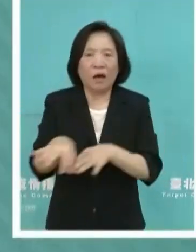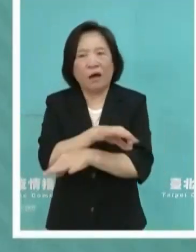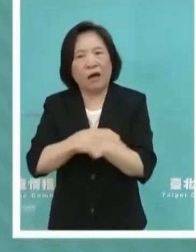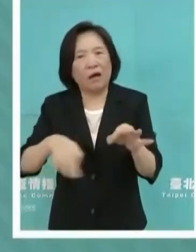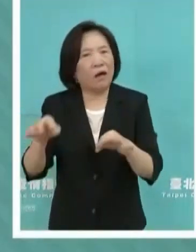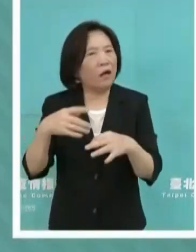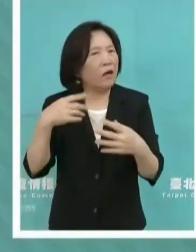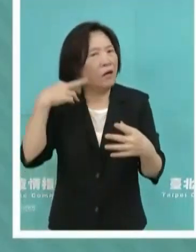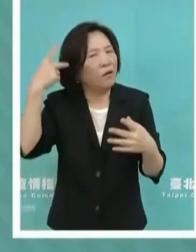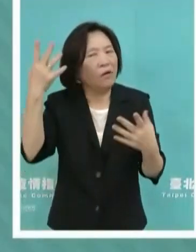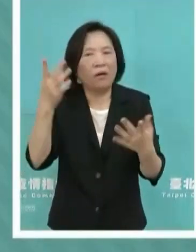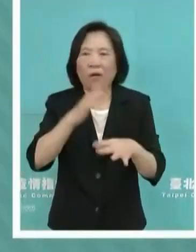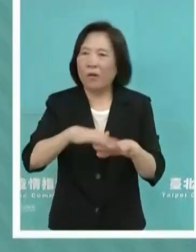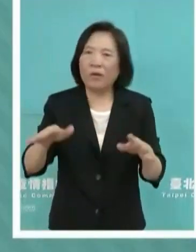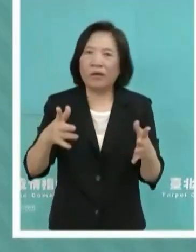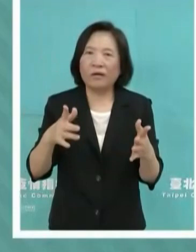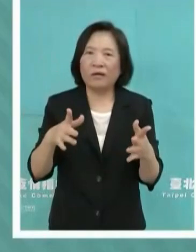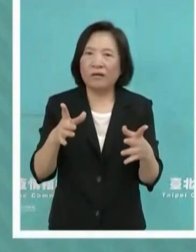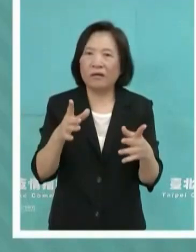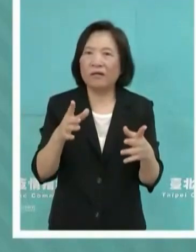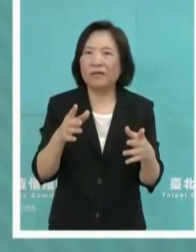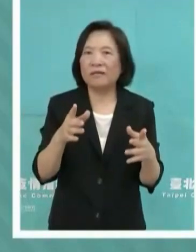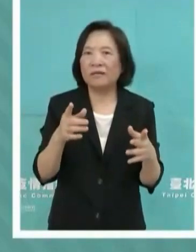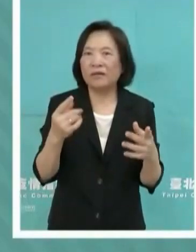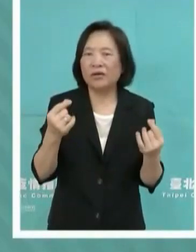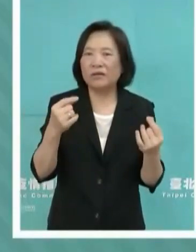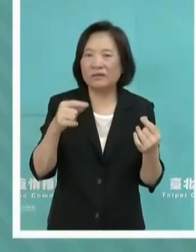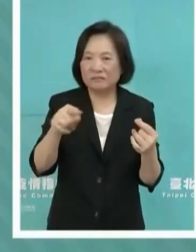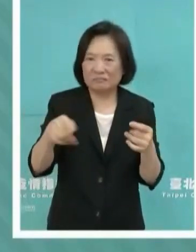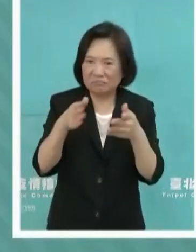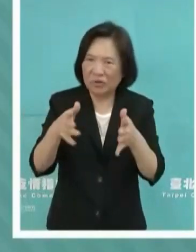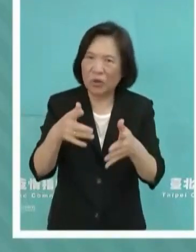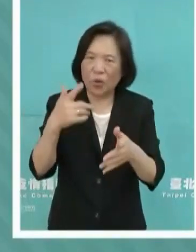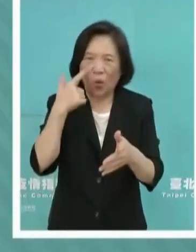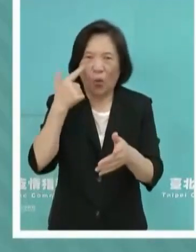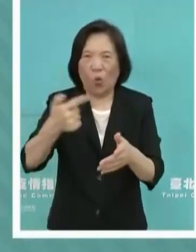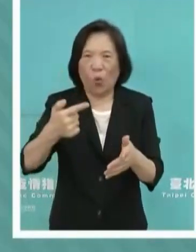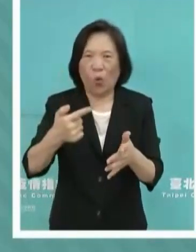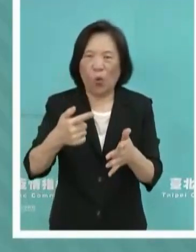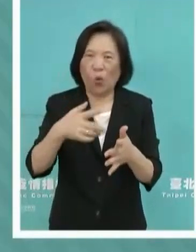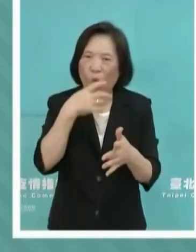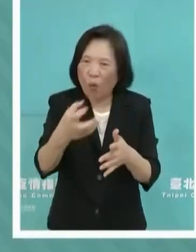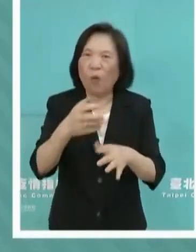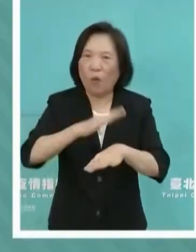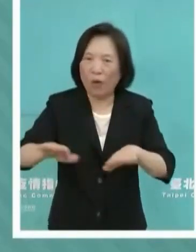运作会特别有关系的，我们要先处理，所以原则上是这样。